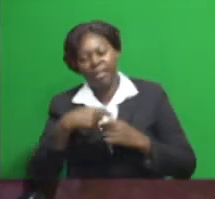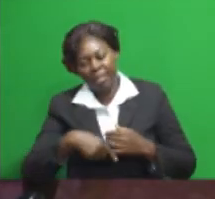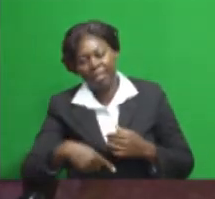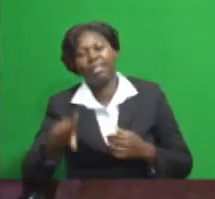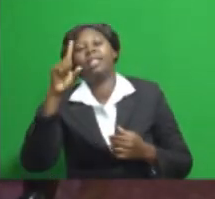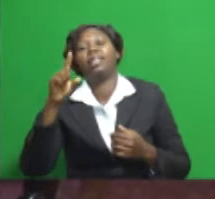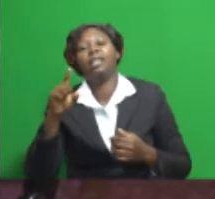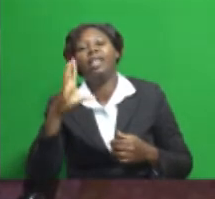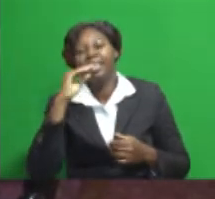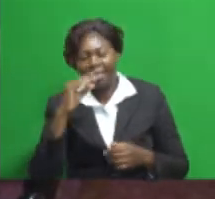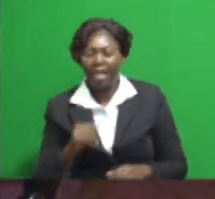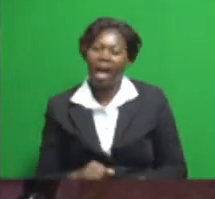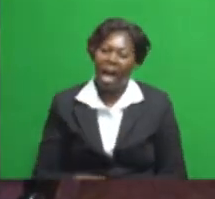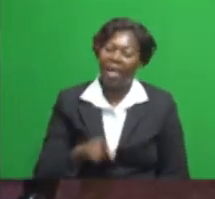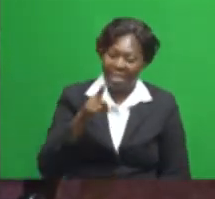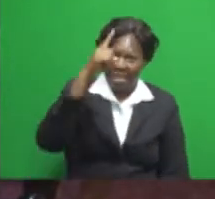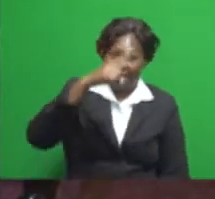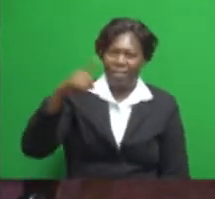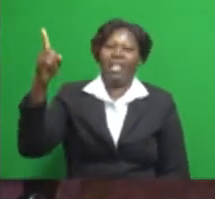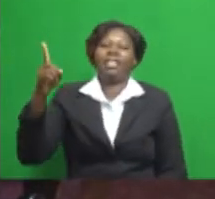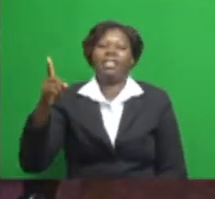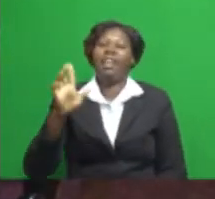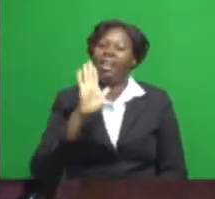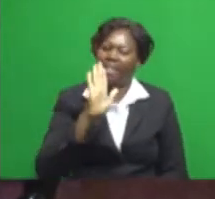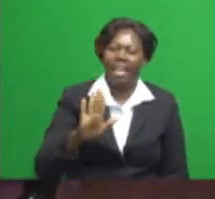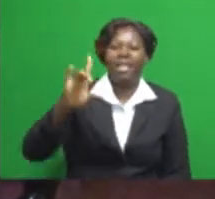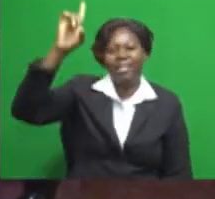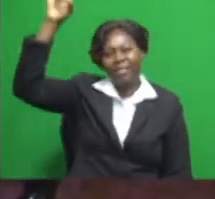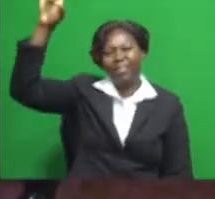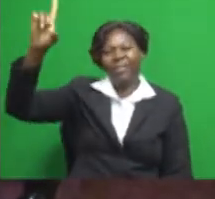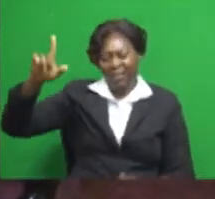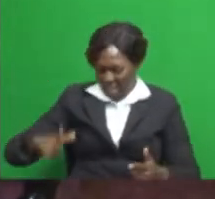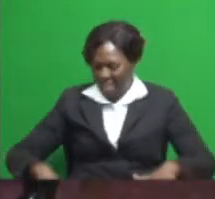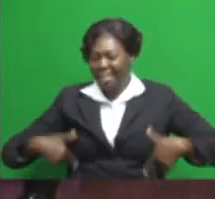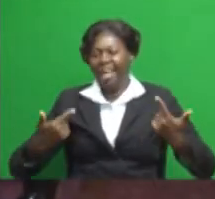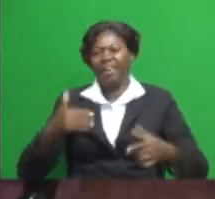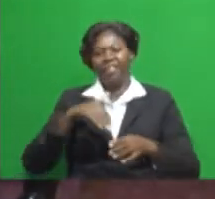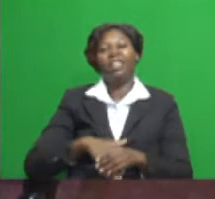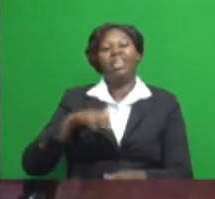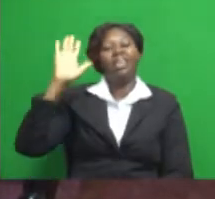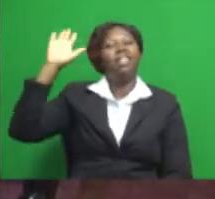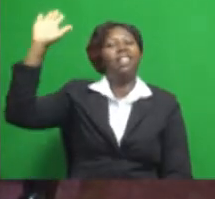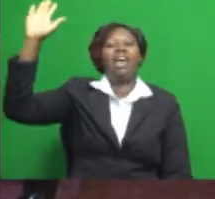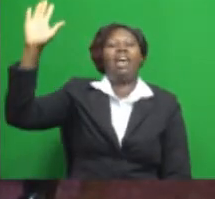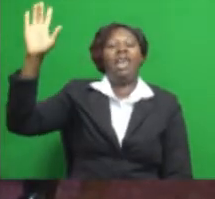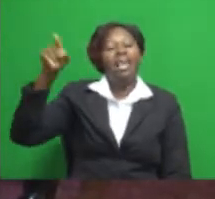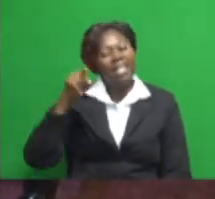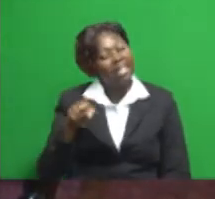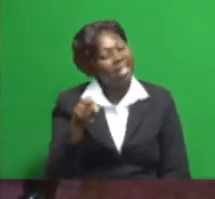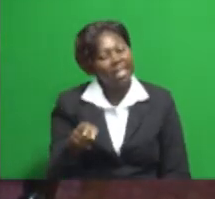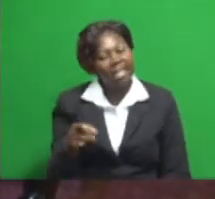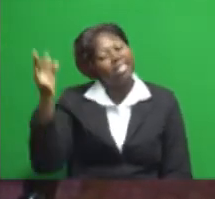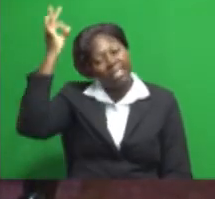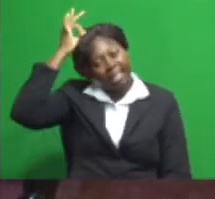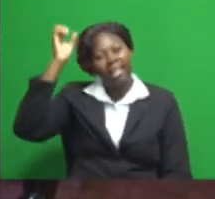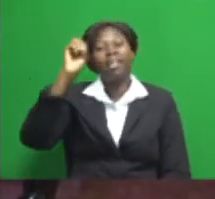correct. Jehovha achiri mupenyu. Chiudzai mambo kuti uyu muchinana nzani karebe. Apinde pa. Hanza anakana museve